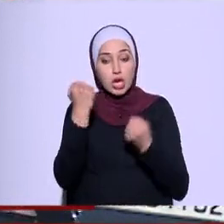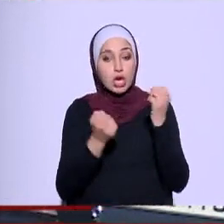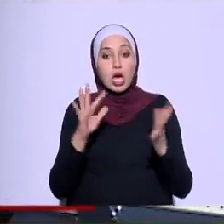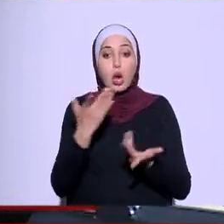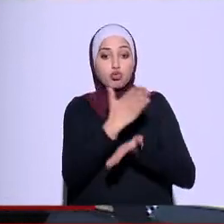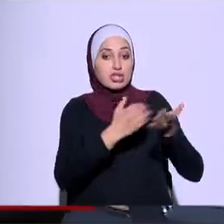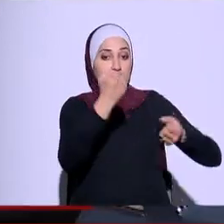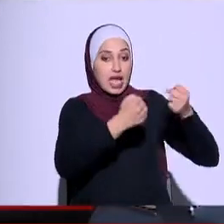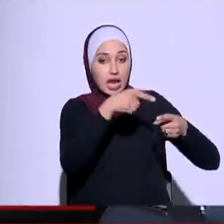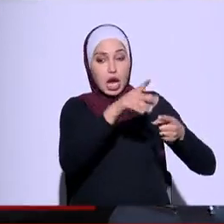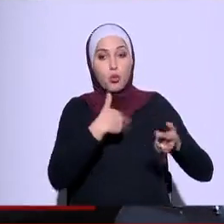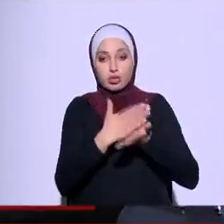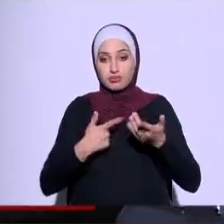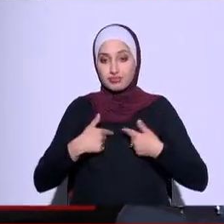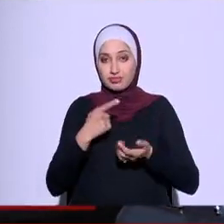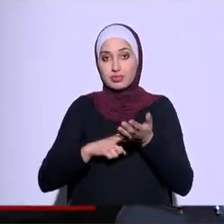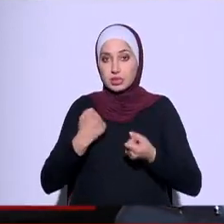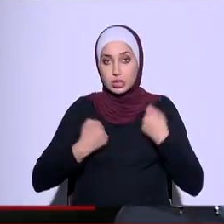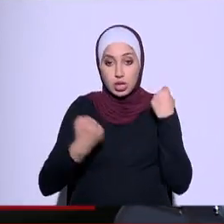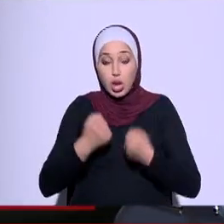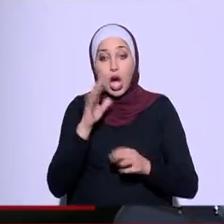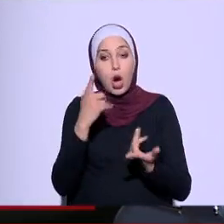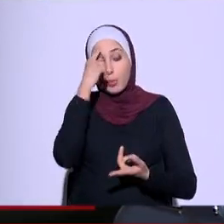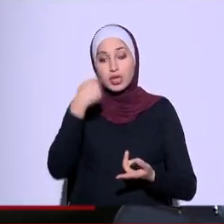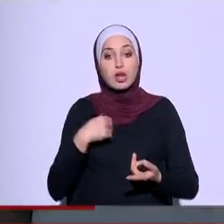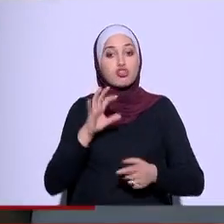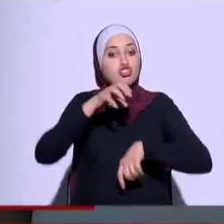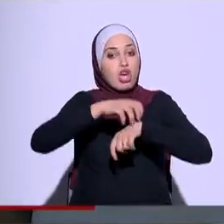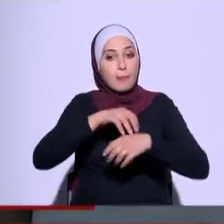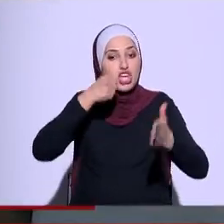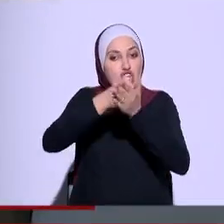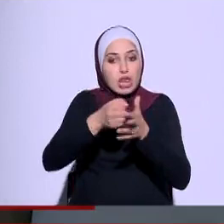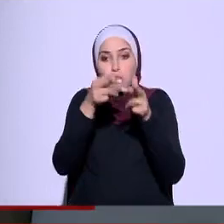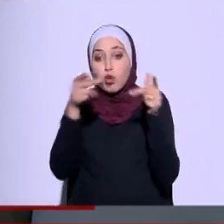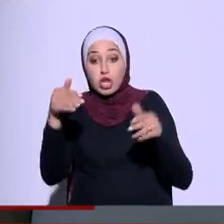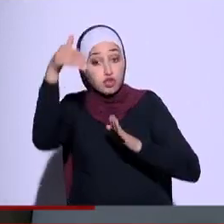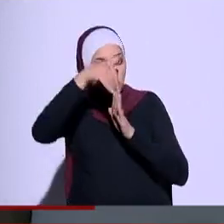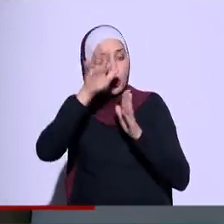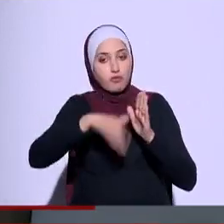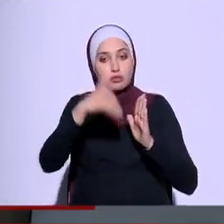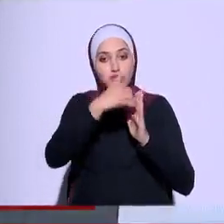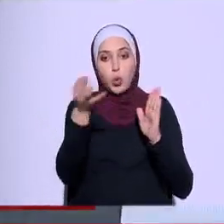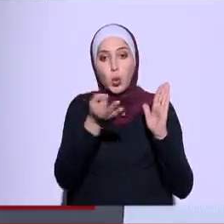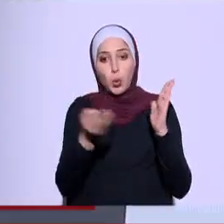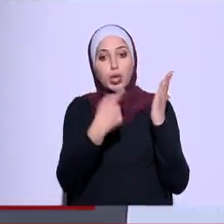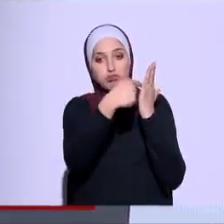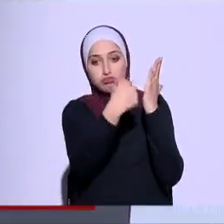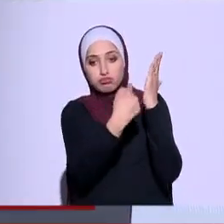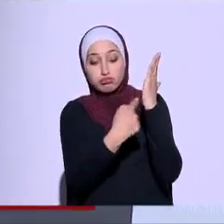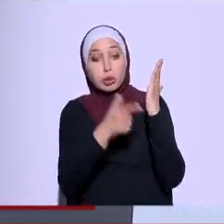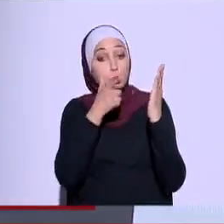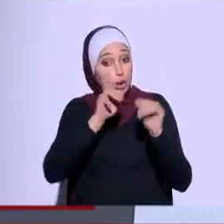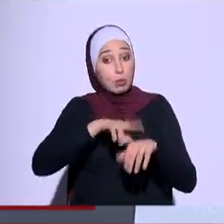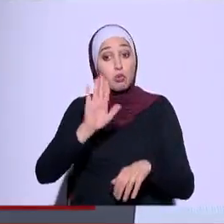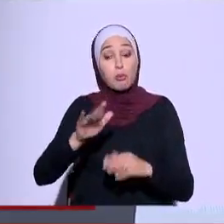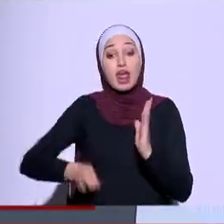العامة والجامعية والوصول إلى الهوية الصحية. كما سيتيح التطبيق أيضا قيام المستخدم من دفع الفواتير